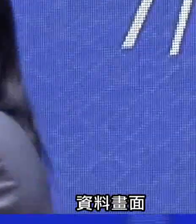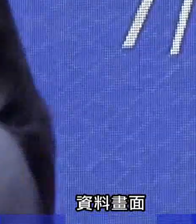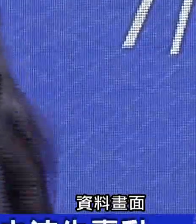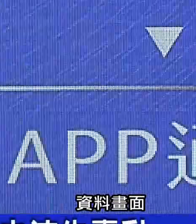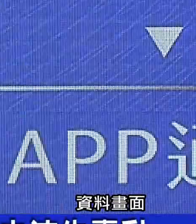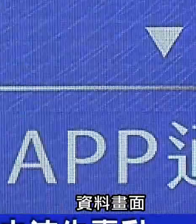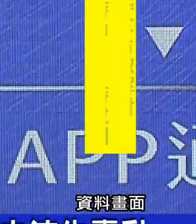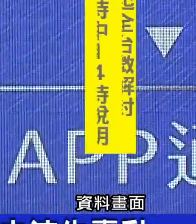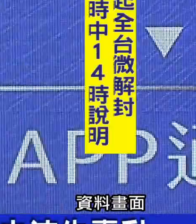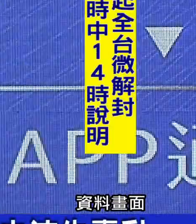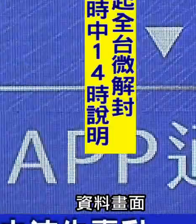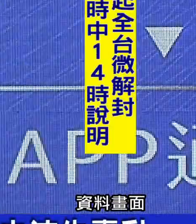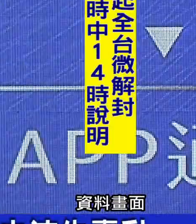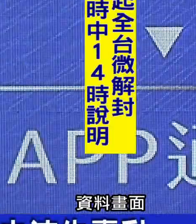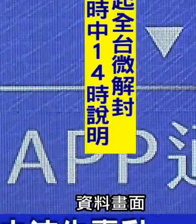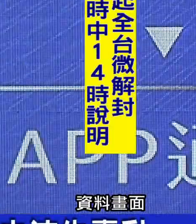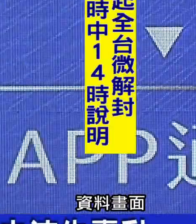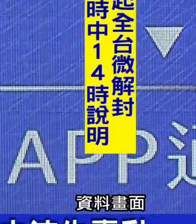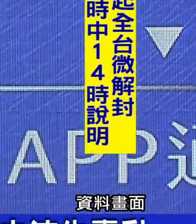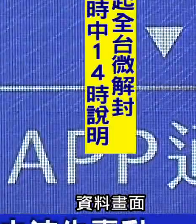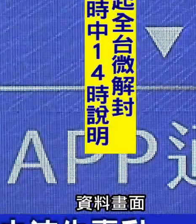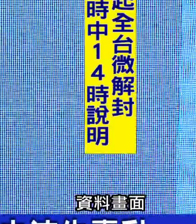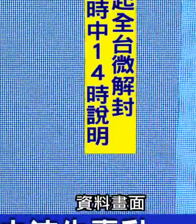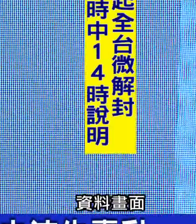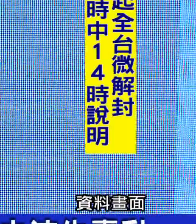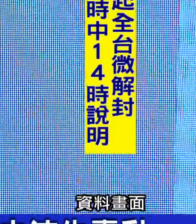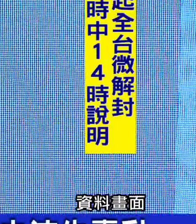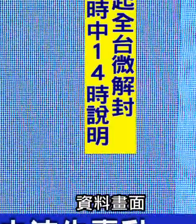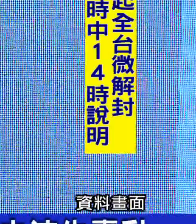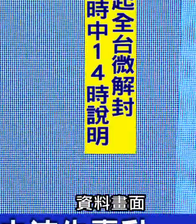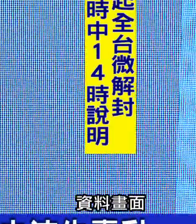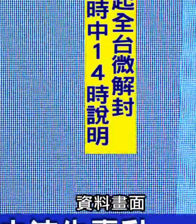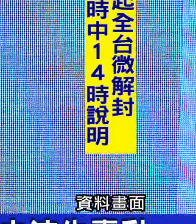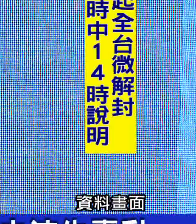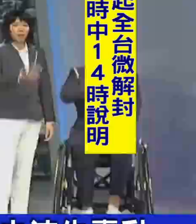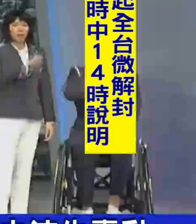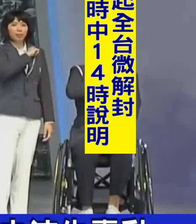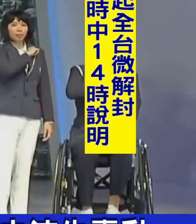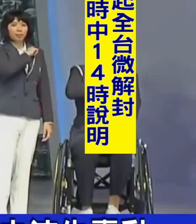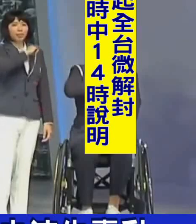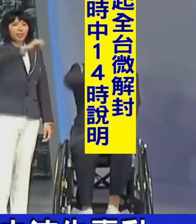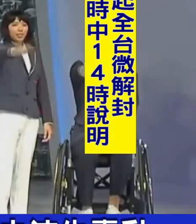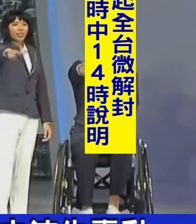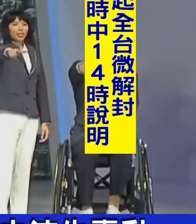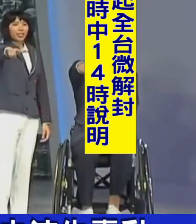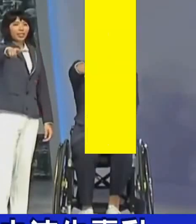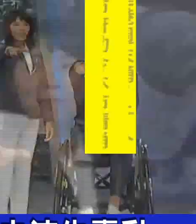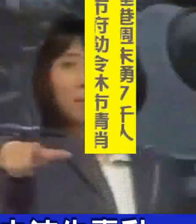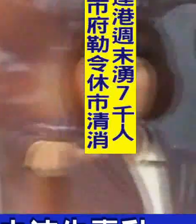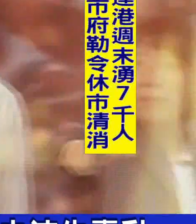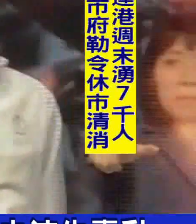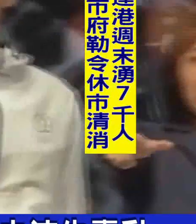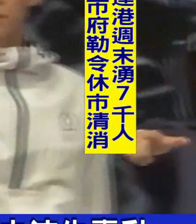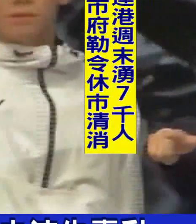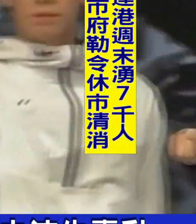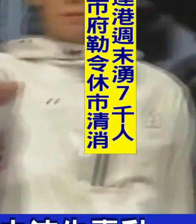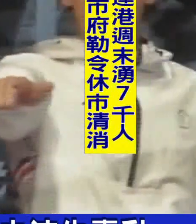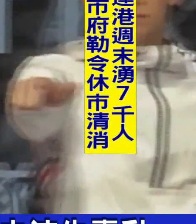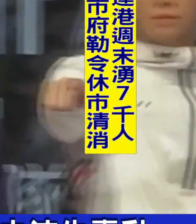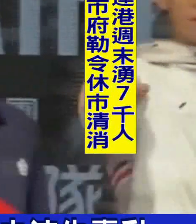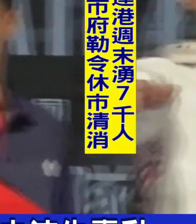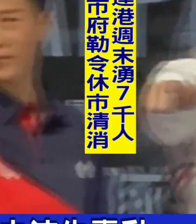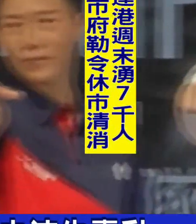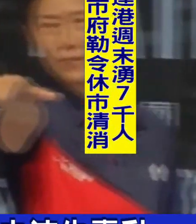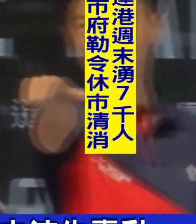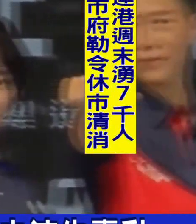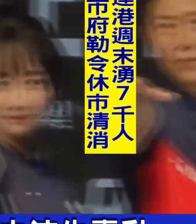IT 大臣将造访日本，驻日代表谢长廷都说是未眼先轰动。总统口中台湾体坛的黄金世代组成坚